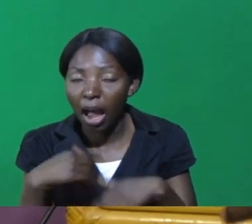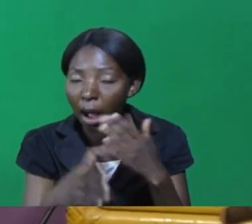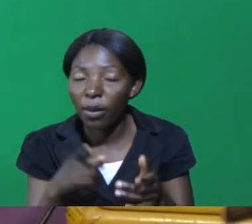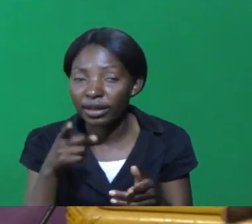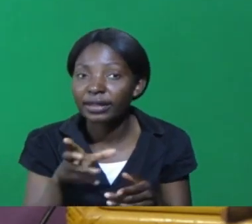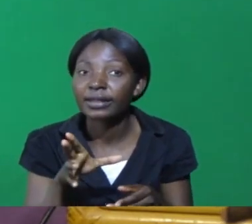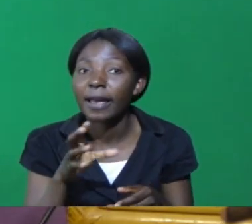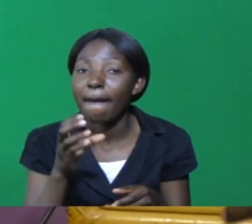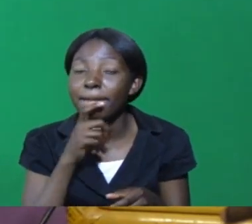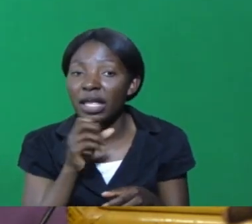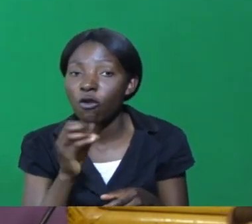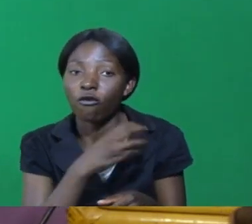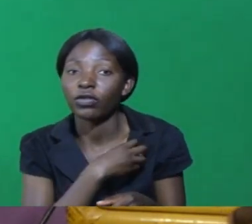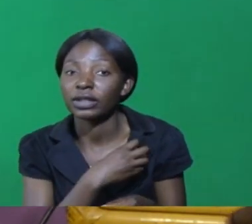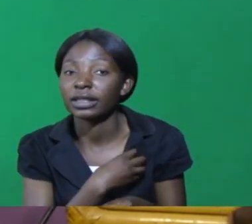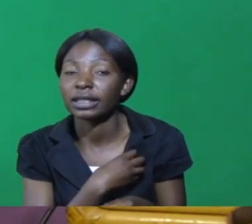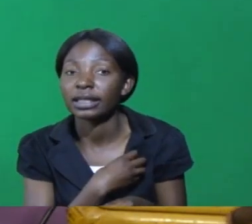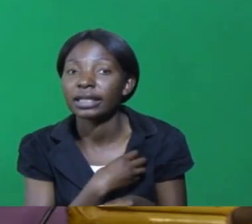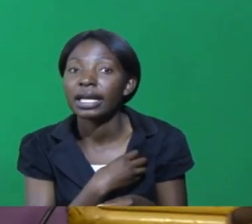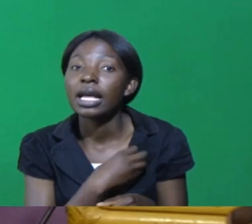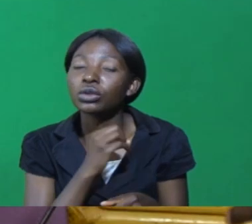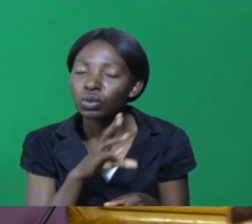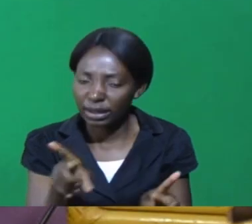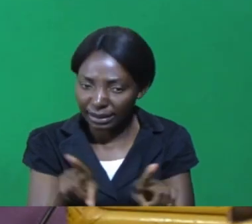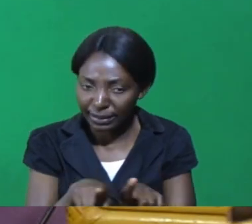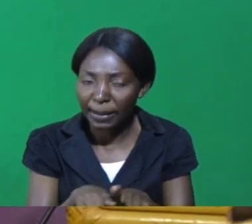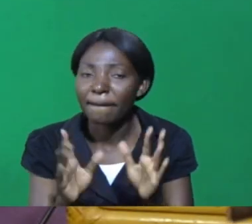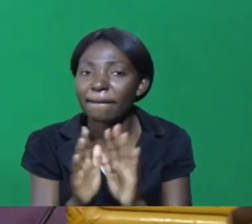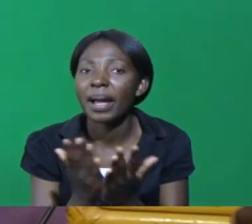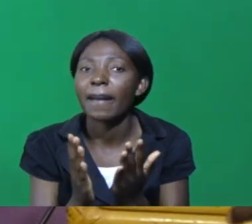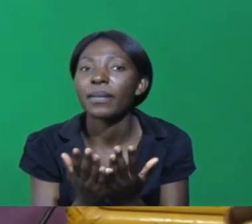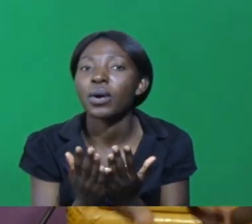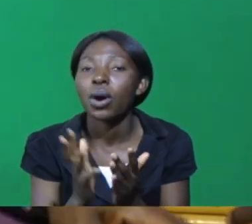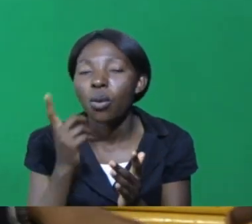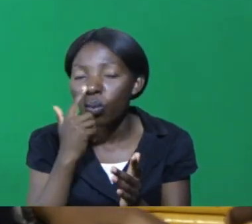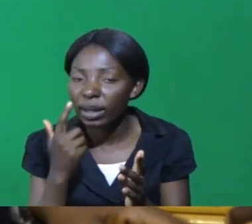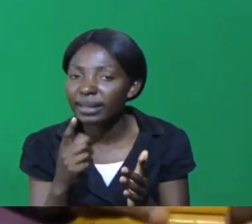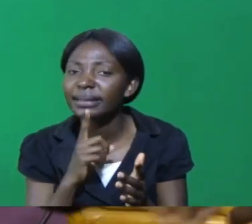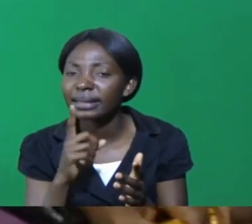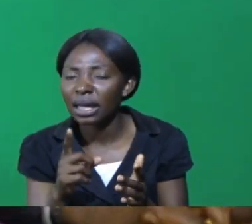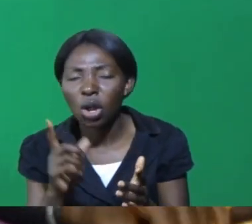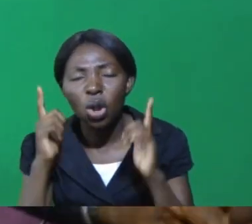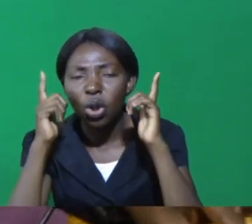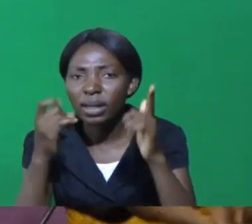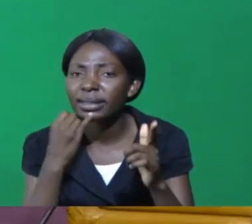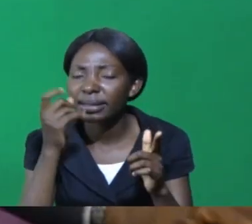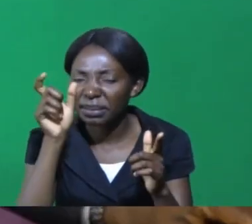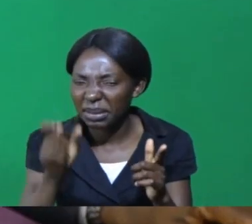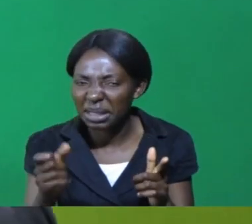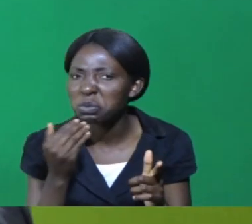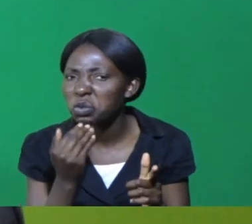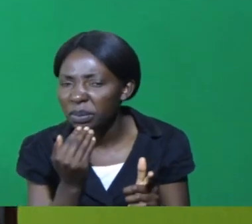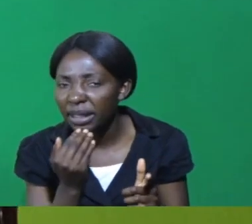Saka mwanakomana wekurashika watiri kudzidza uya ndo atori maitiro eBhaibheri. Paipa vaibvunza kuti naishe ndiani